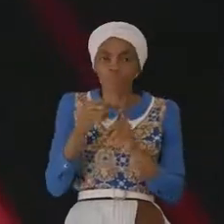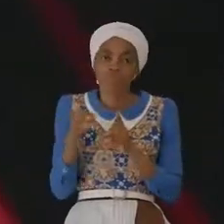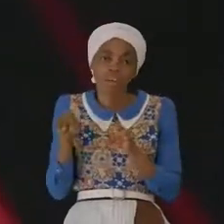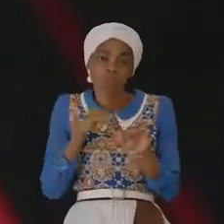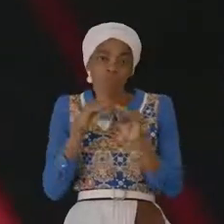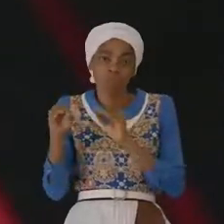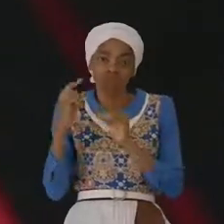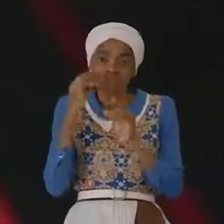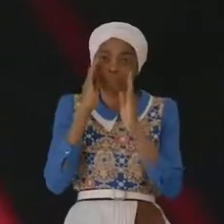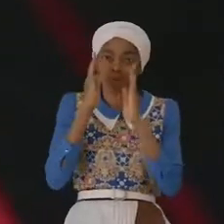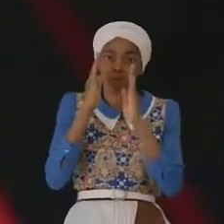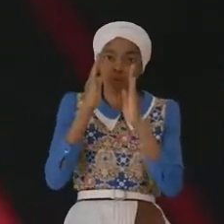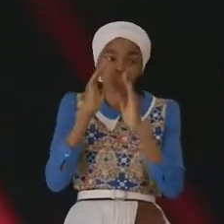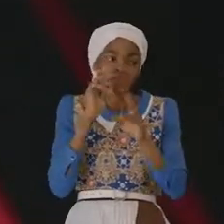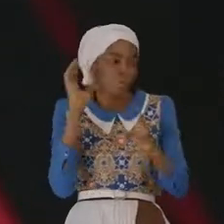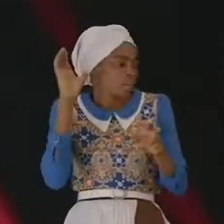au lieu de voir